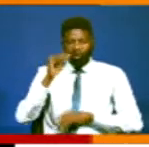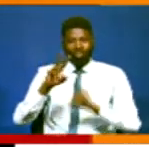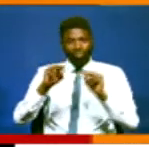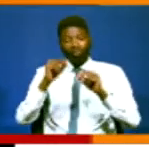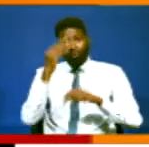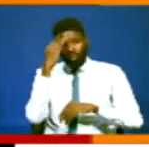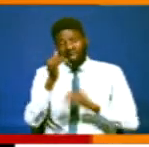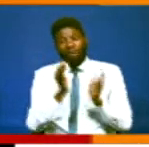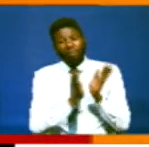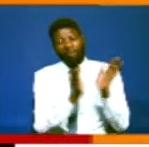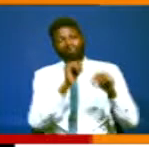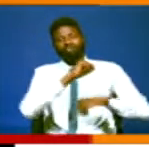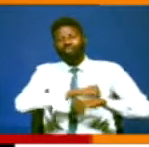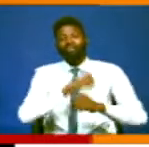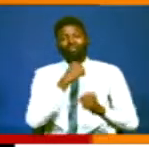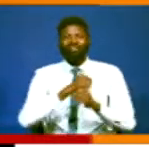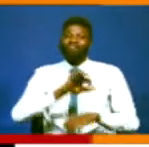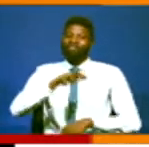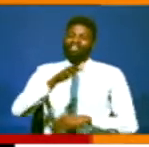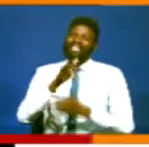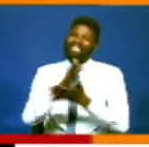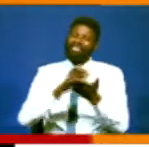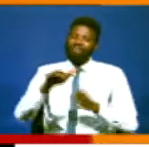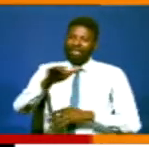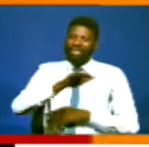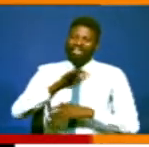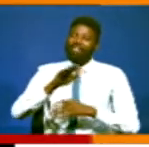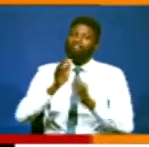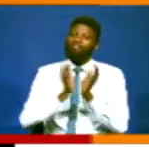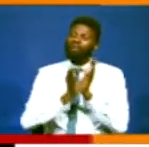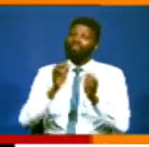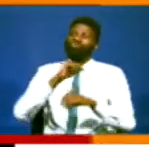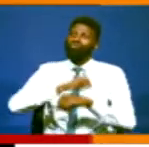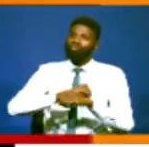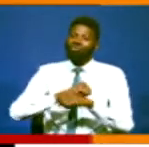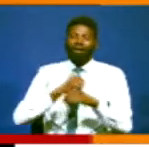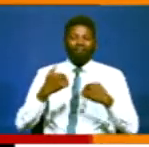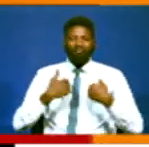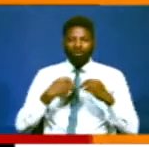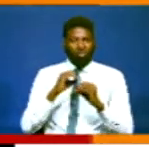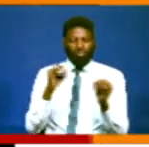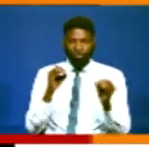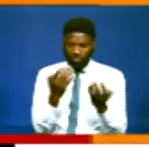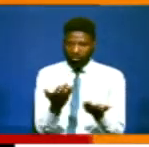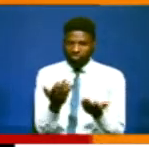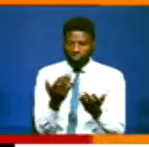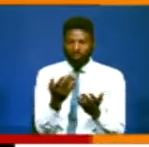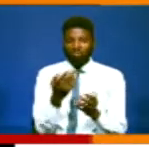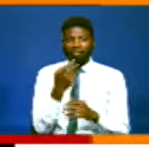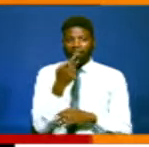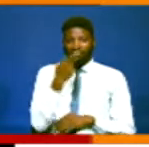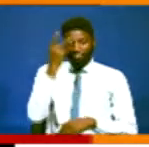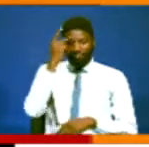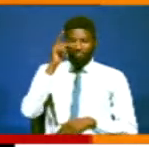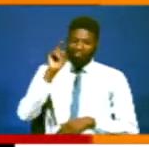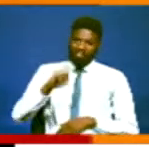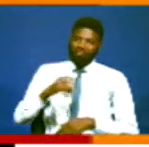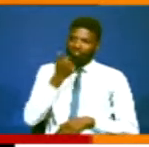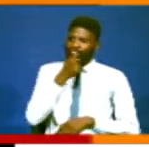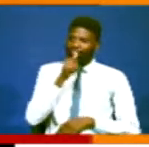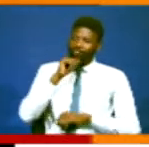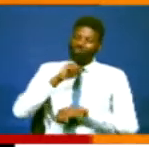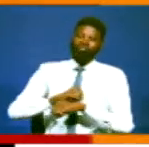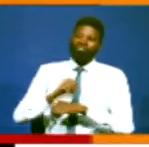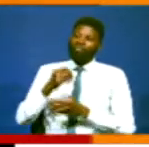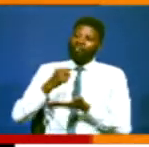baadhi ya maeneo hakuna shule za umma, wale wazazi wanalazimika kuwapeleka watoto wao pale. Kuna swali ambalo ulikuwa umeuliza awali